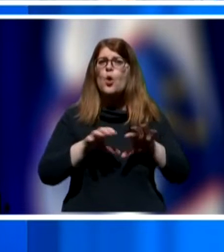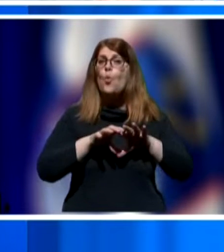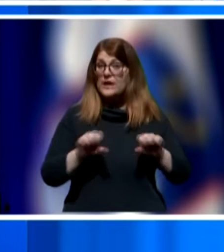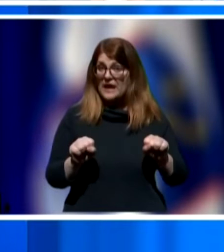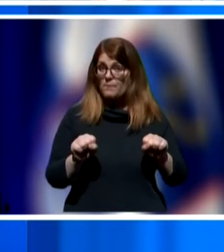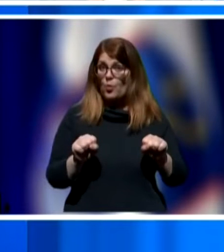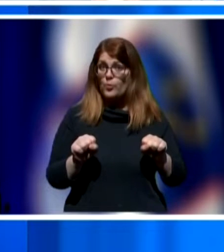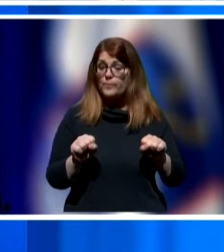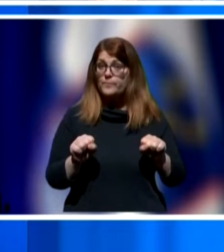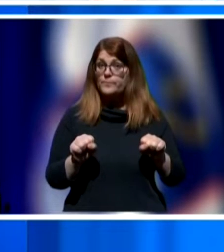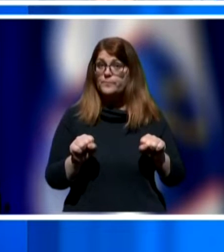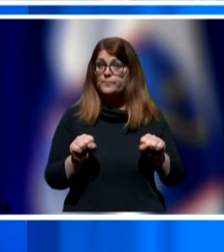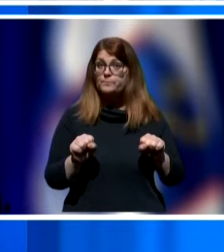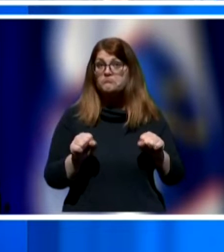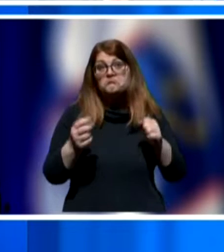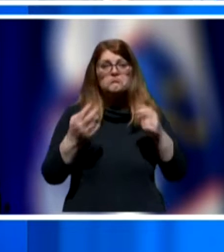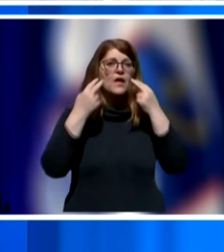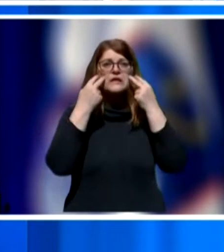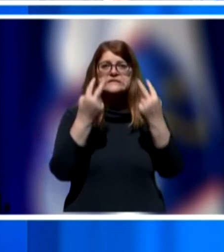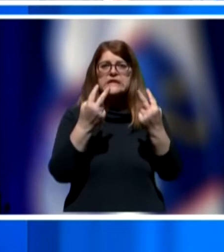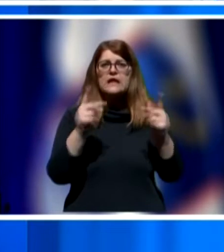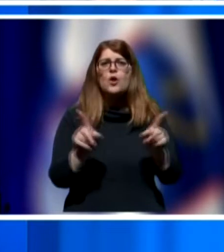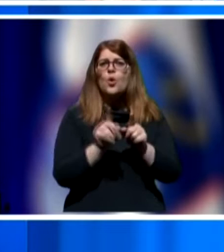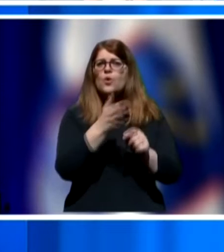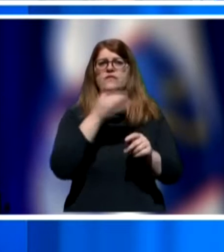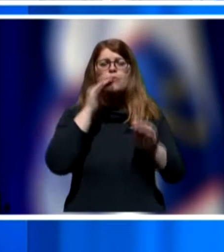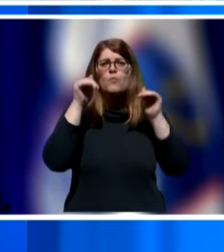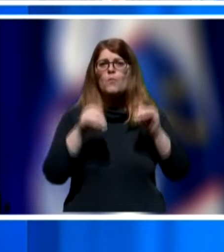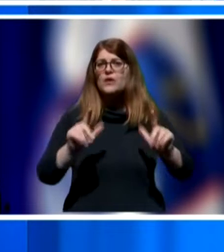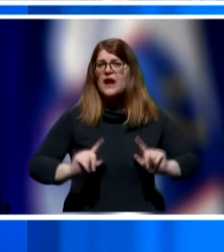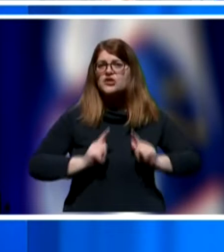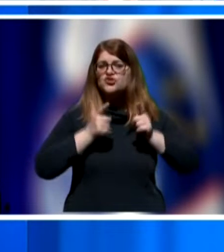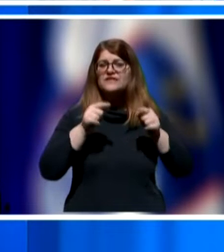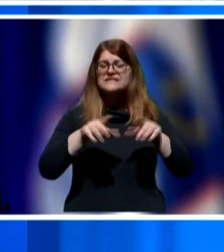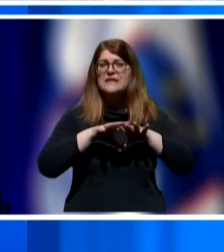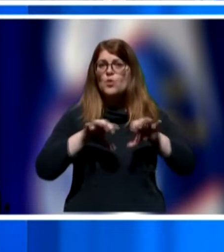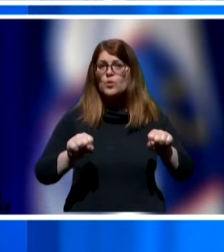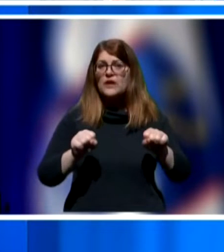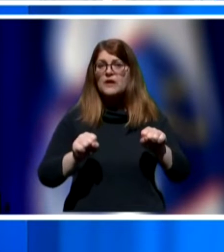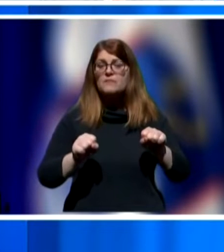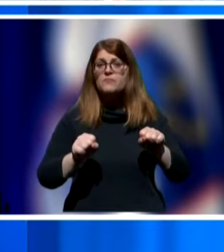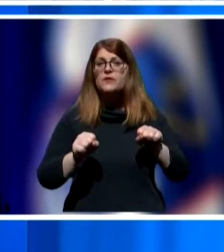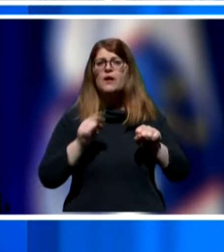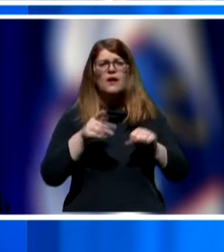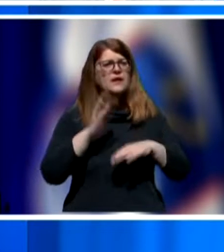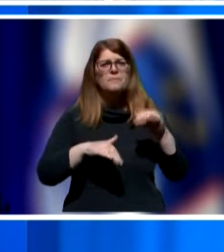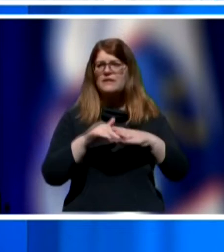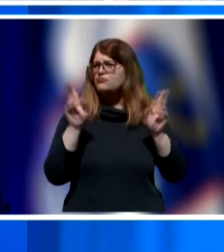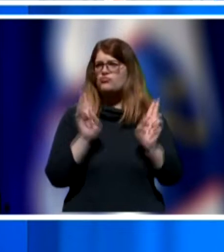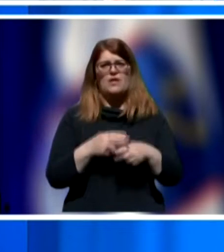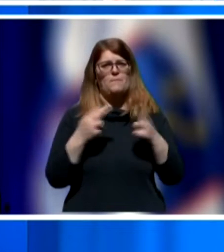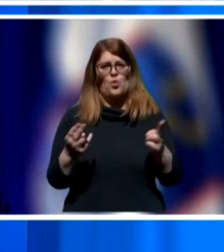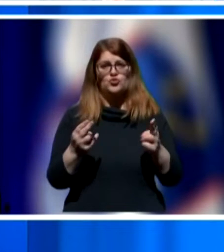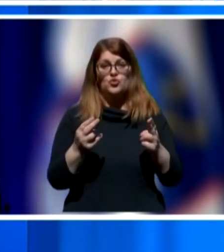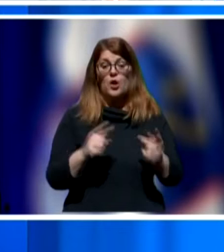In izgledalo je, kot da bomo morali živeti s temi ukrepi, kar je pa praktično nemogoče. Dokler